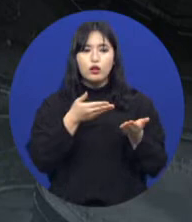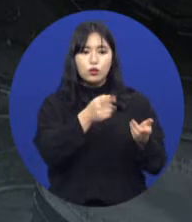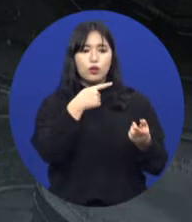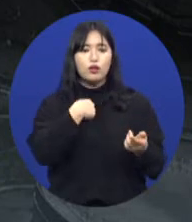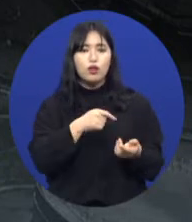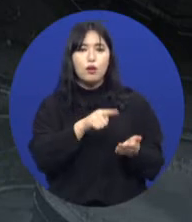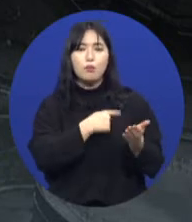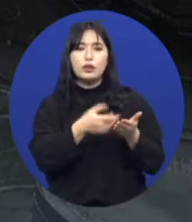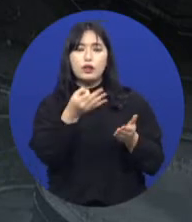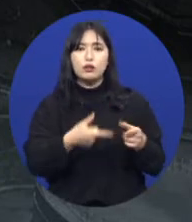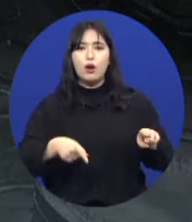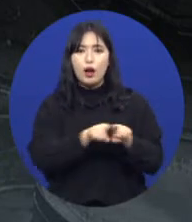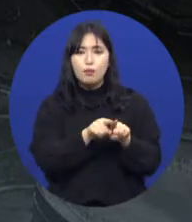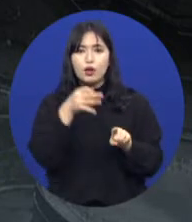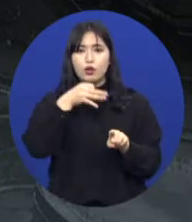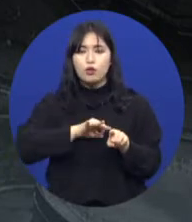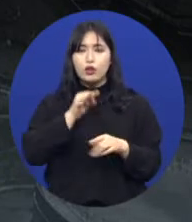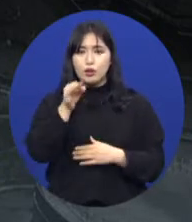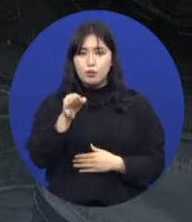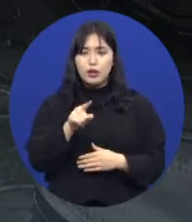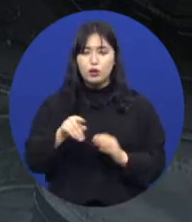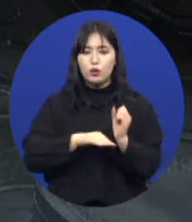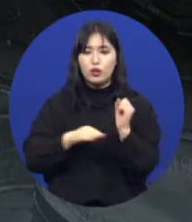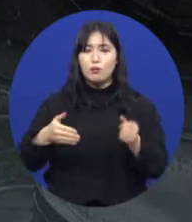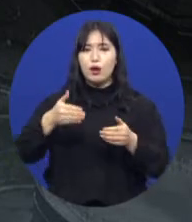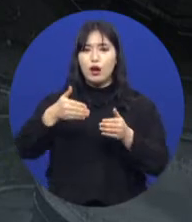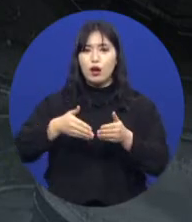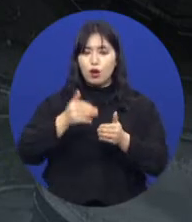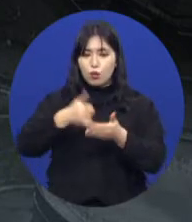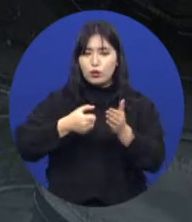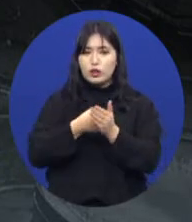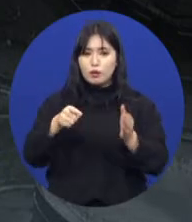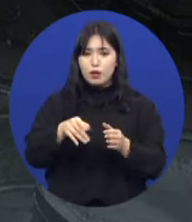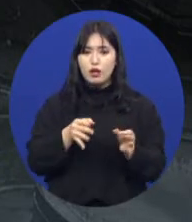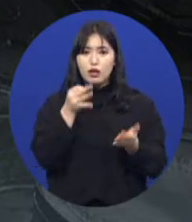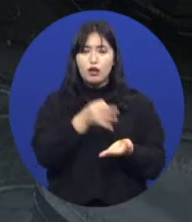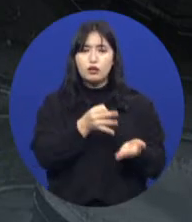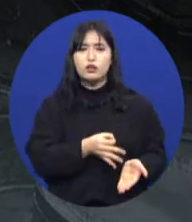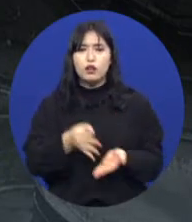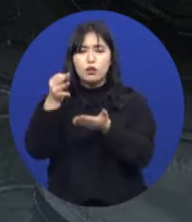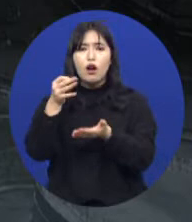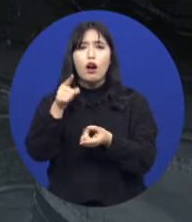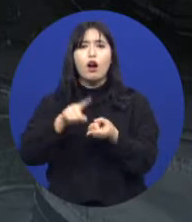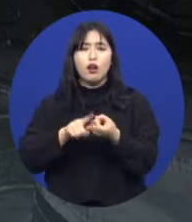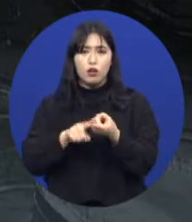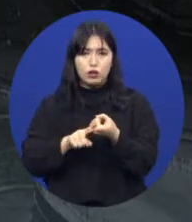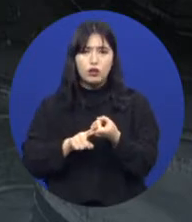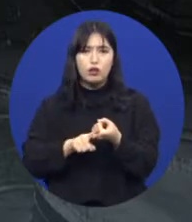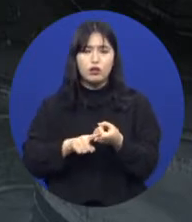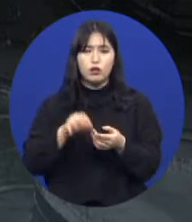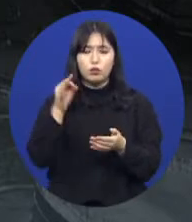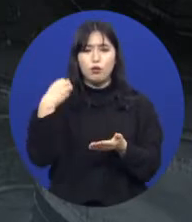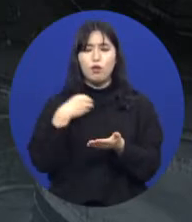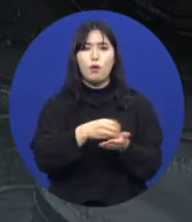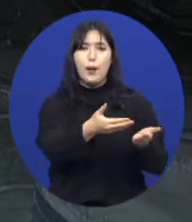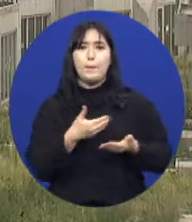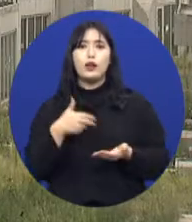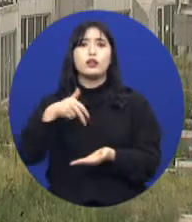보상금과 함께 유익비, 기반공사로 땅의 가치가 높아진 금액도 받겠다는 게 JDC의